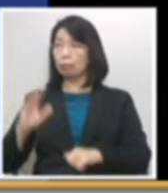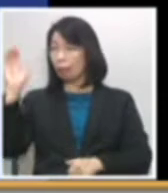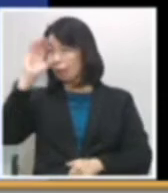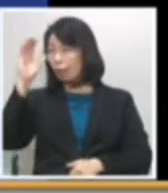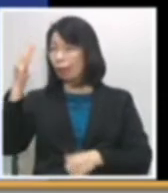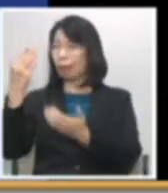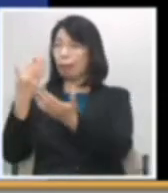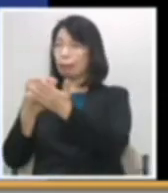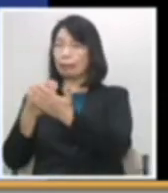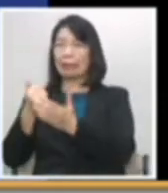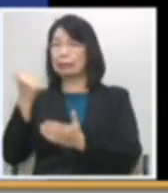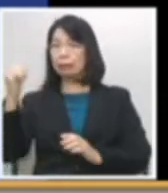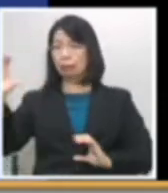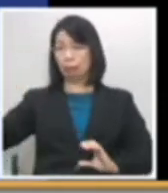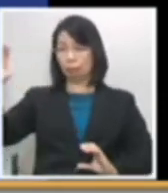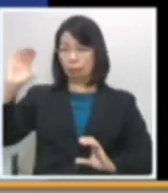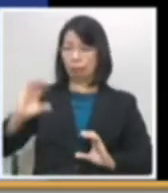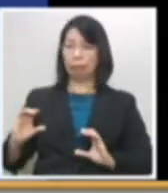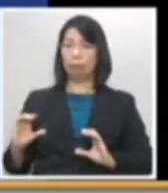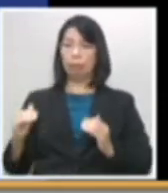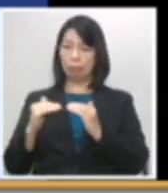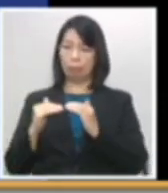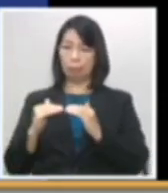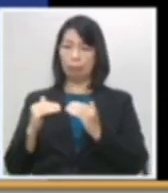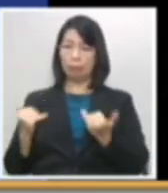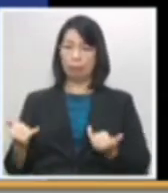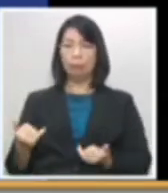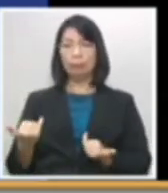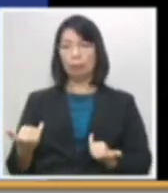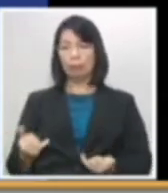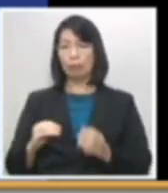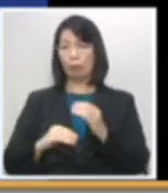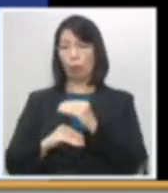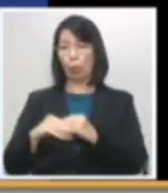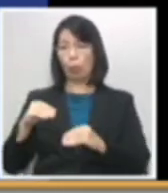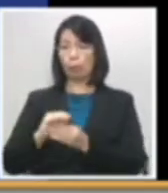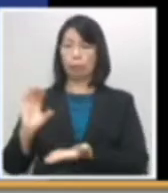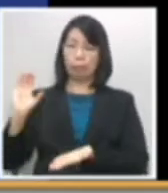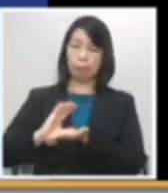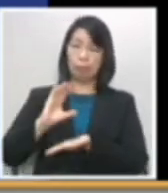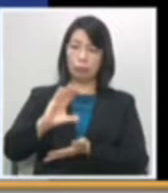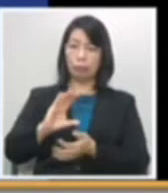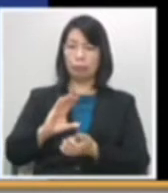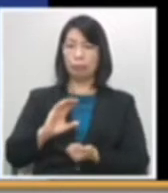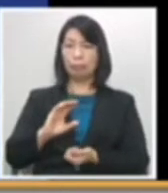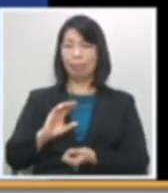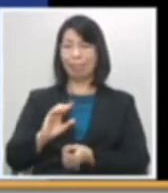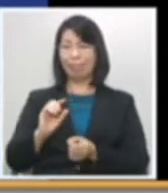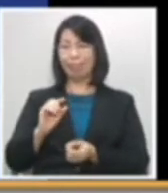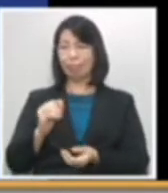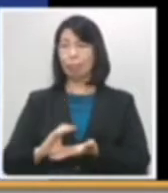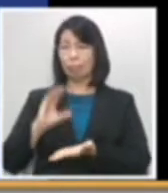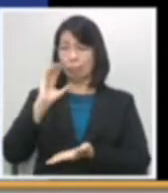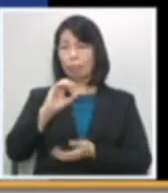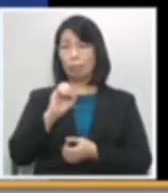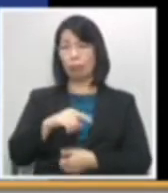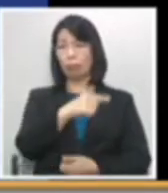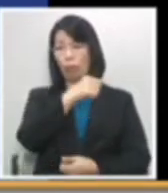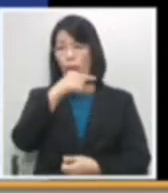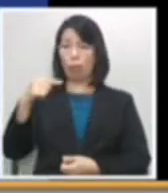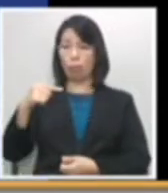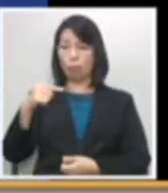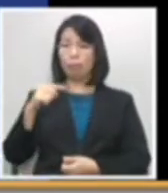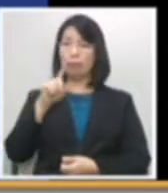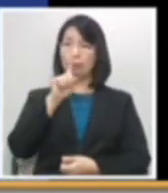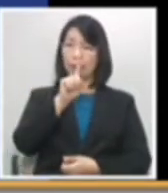การขาดดุลงบประมาณในปีนี้สูงถึงจำนวน 469,000 ล้านบาทส่วนภาคของประชา